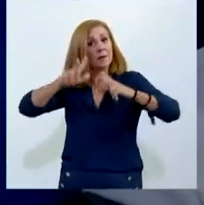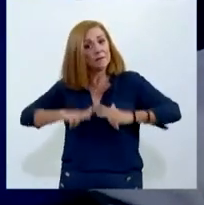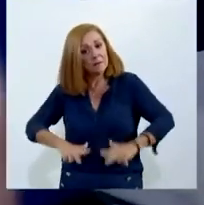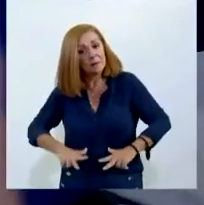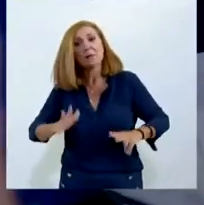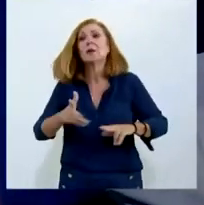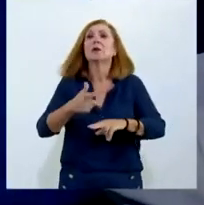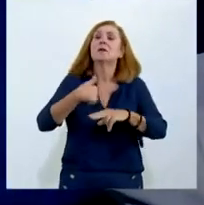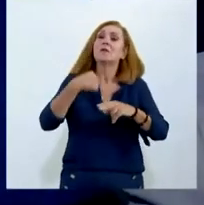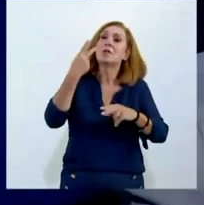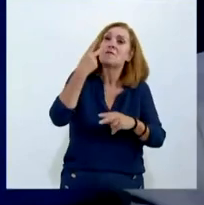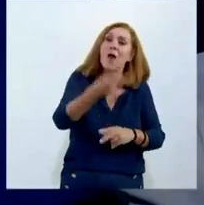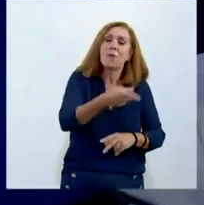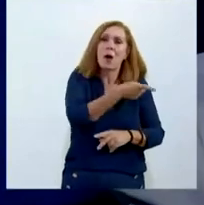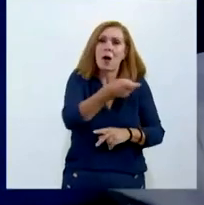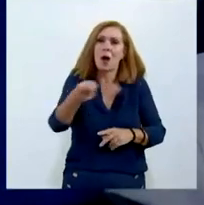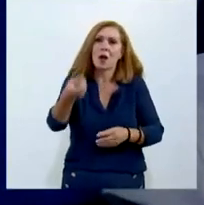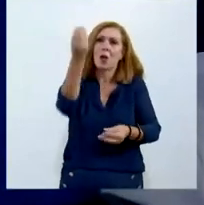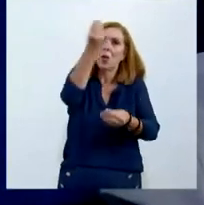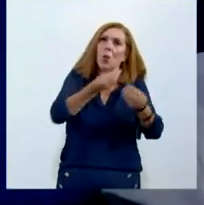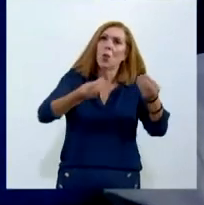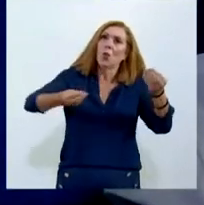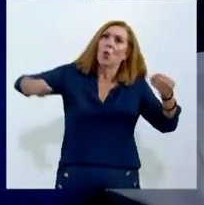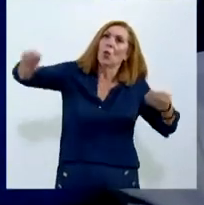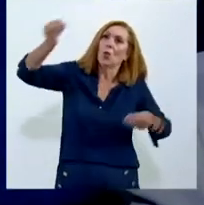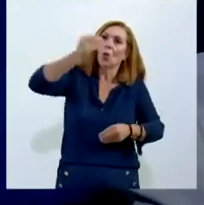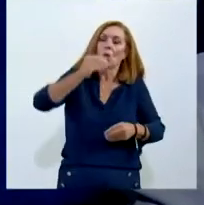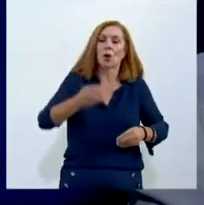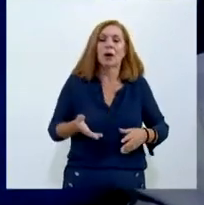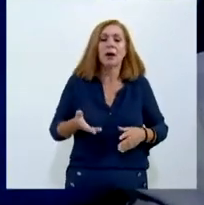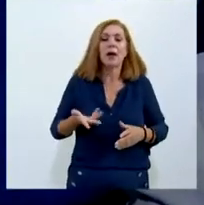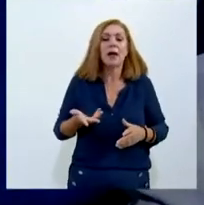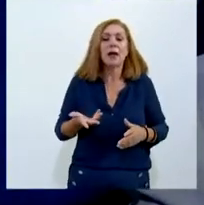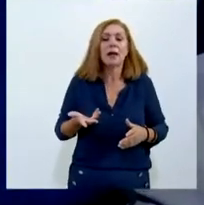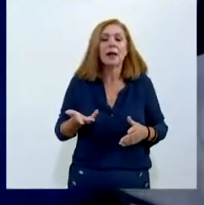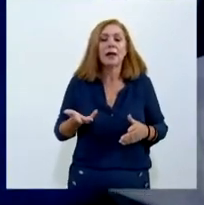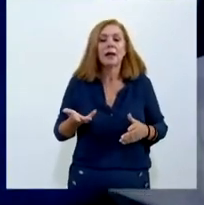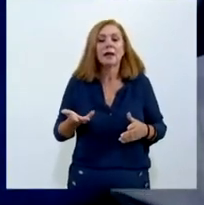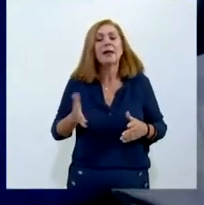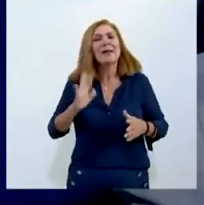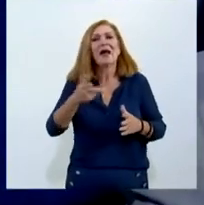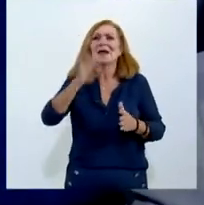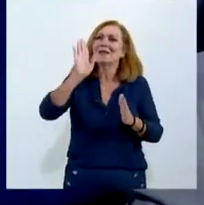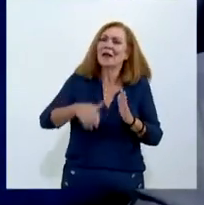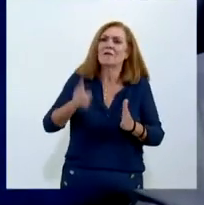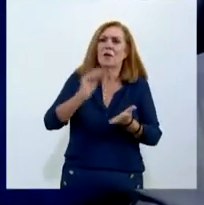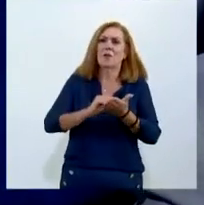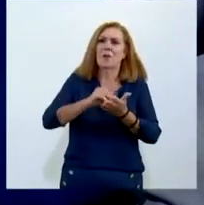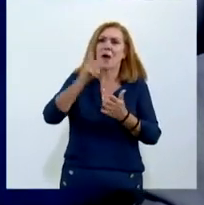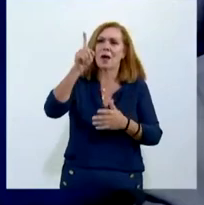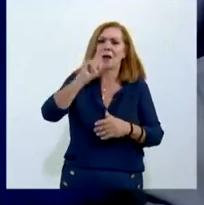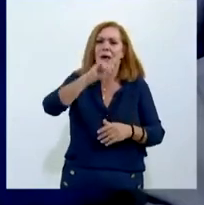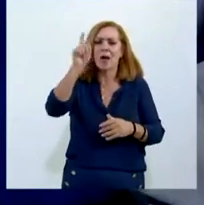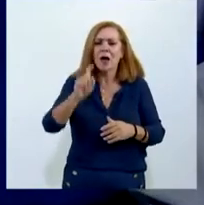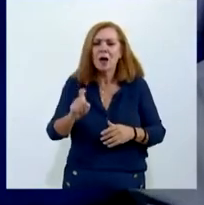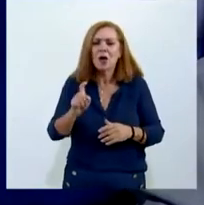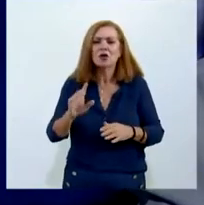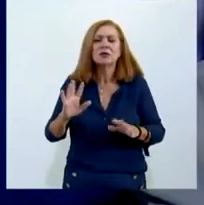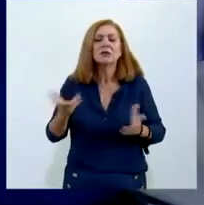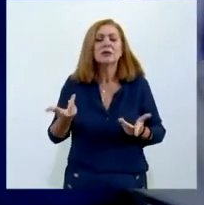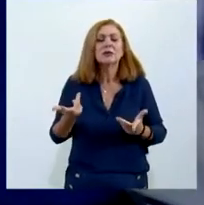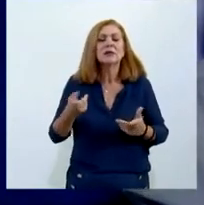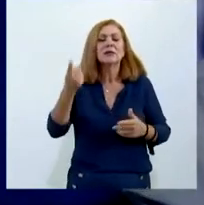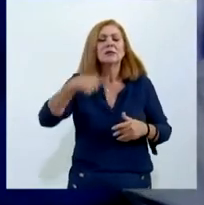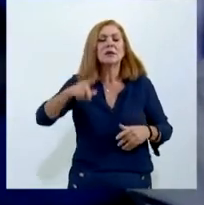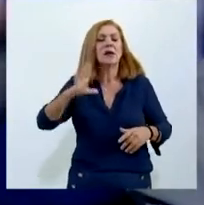παρατηρούμενη αύξηση της εγκληματικότητας που βλέπουμε το τελευταίο διάστημα? Και αν γίνεται μια ακόμα πολύ μικρή ερώτηση, πόσοι πολίτες σε διαφορετικό πλαίσιο, έτσι,